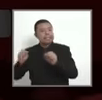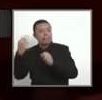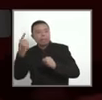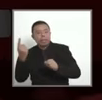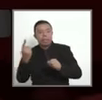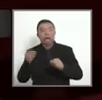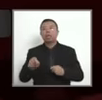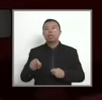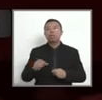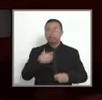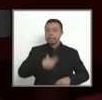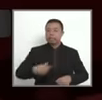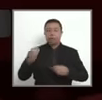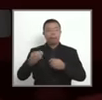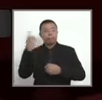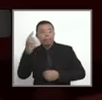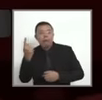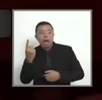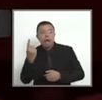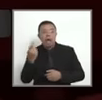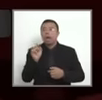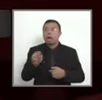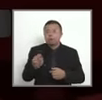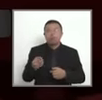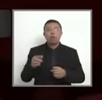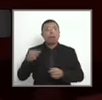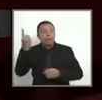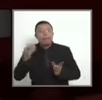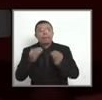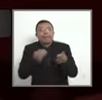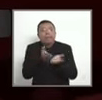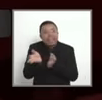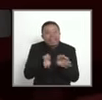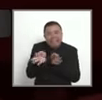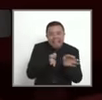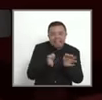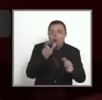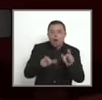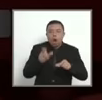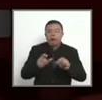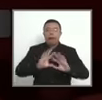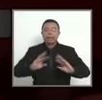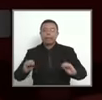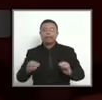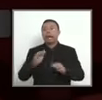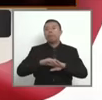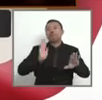fungsi katanya pertama adalahosudin atau kalau kemudian saya ganti